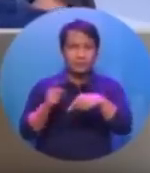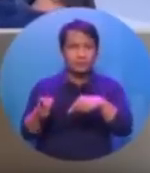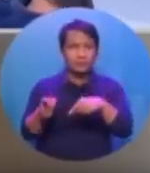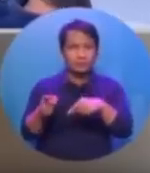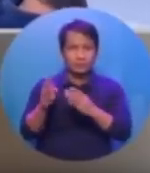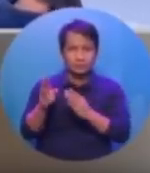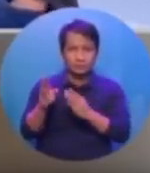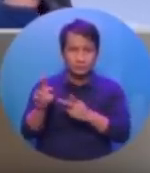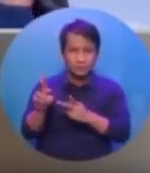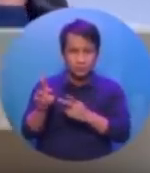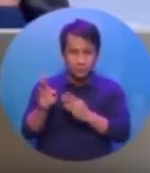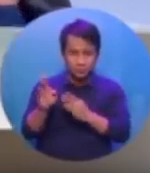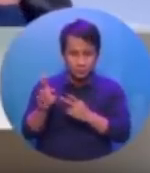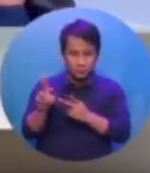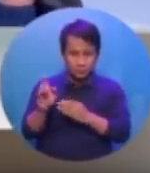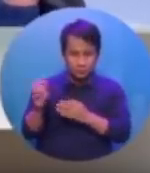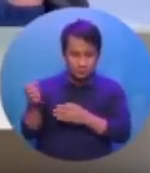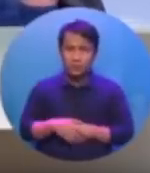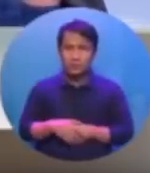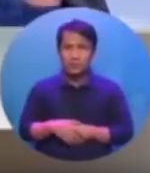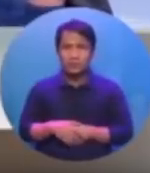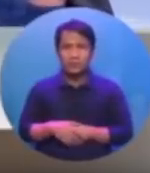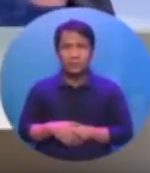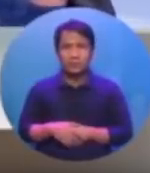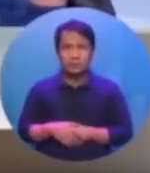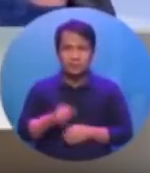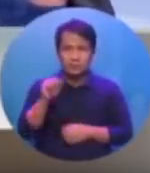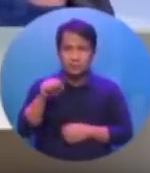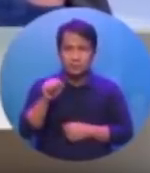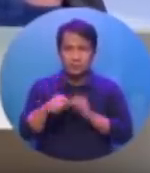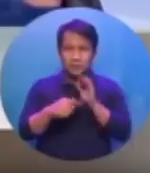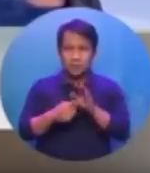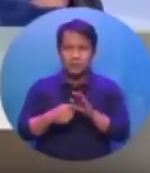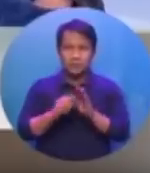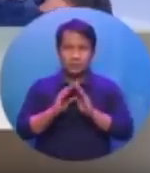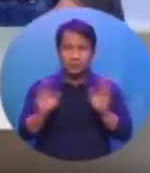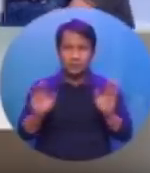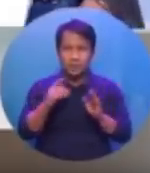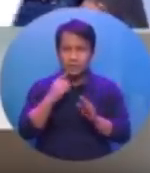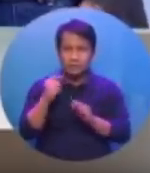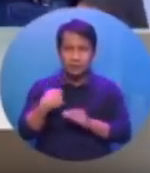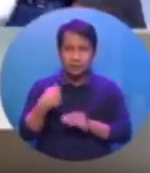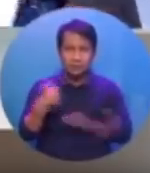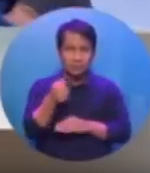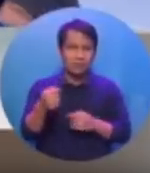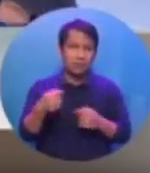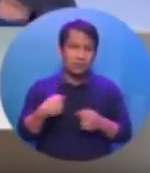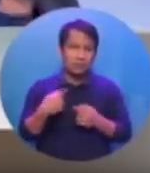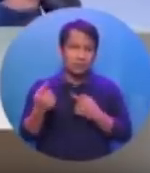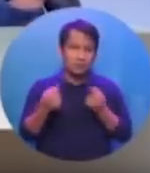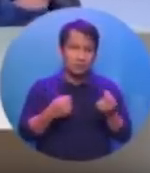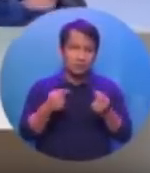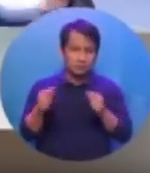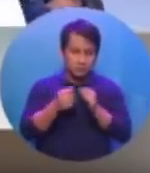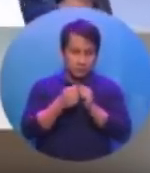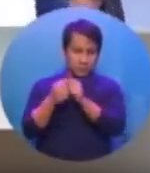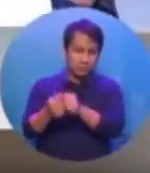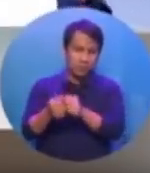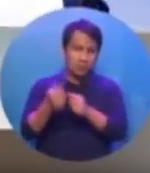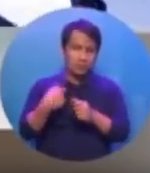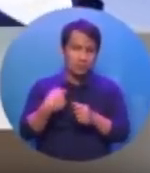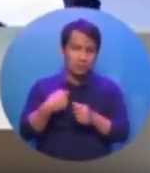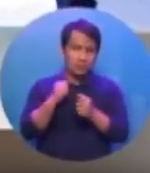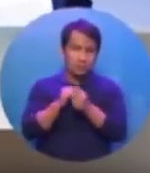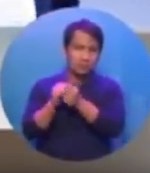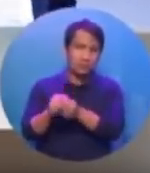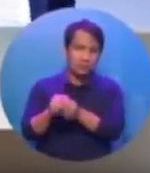sa Bukidnon para kunin yung bata. Opo, sir. Okay, huwag ka mag-alala. Kami na mamamasahe, lahat-lahat. Kung kinakailangan, sasamahan namin kayo.